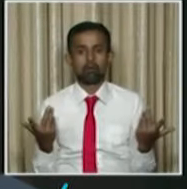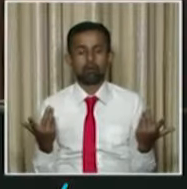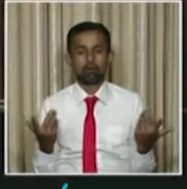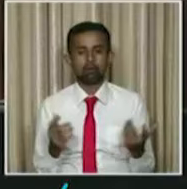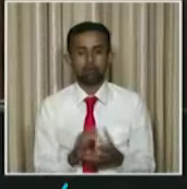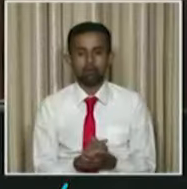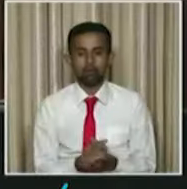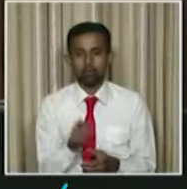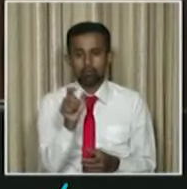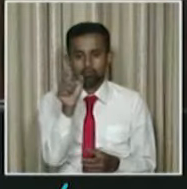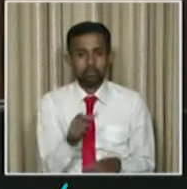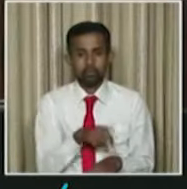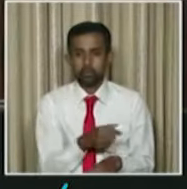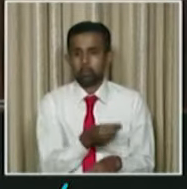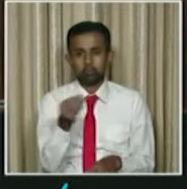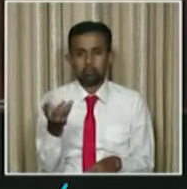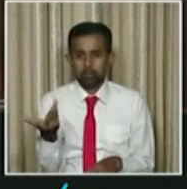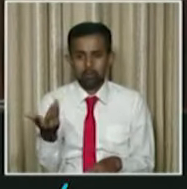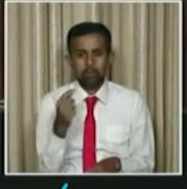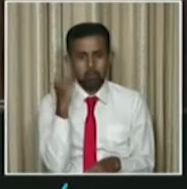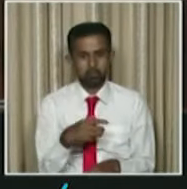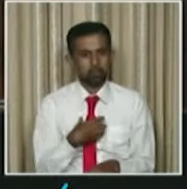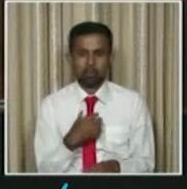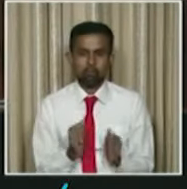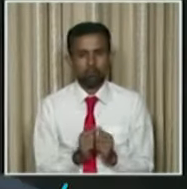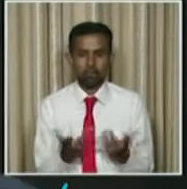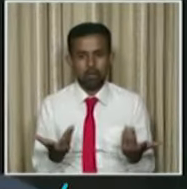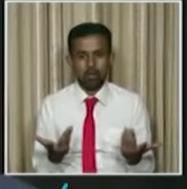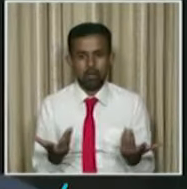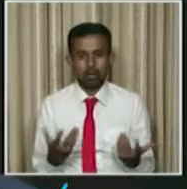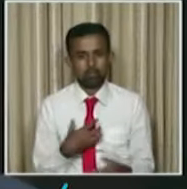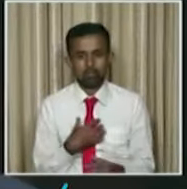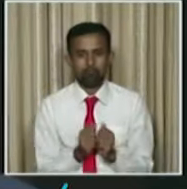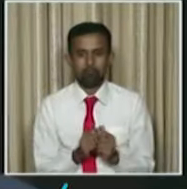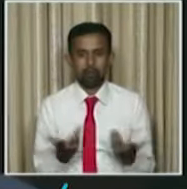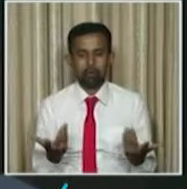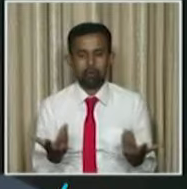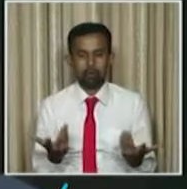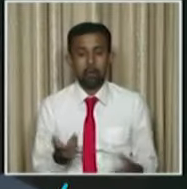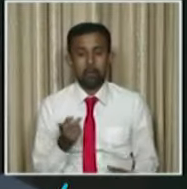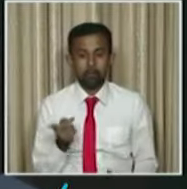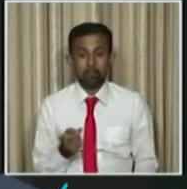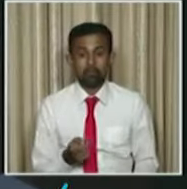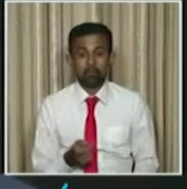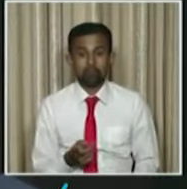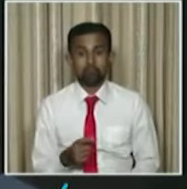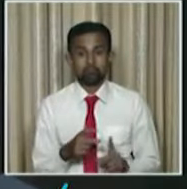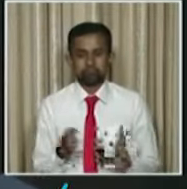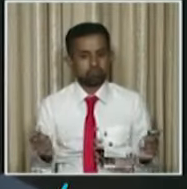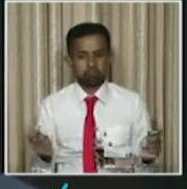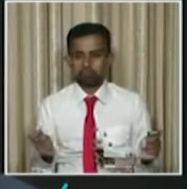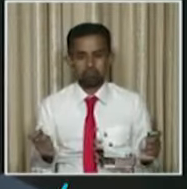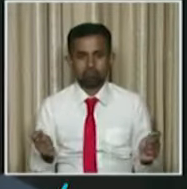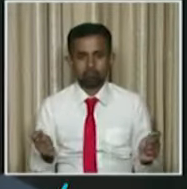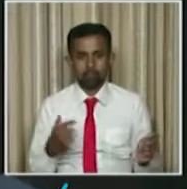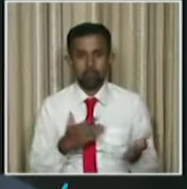ඔබතුමාට ඒ අවස්ථාව නොදීපු ගැන අපි සොයලා බැලුවා ඒක ඒක වැරදි කණගාටු හරියන්නේ නැහැ ගරු කතා නායක තුමා මේක බර පතල උල්ලංඝනය කිරීමක්